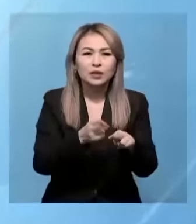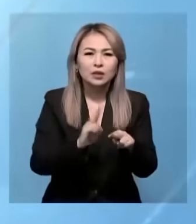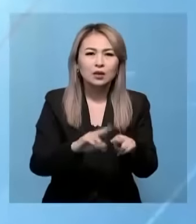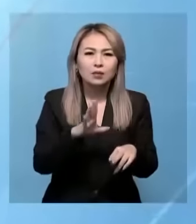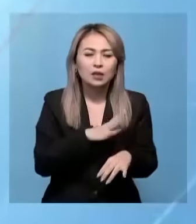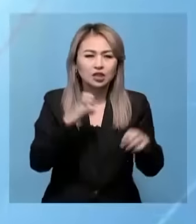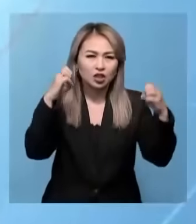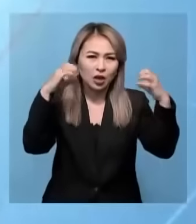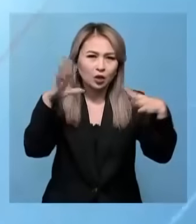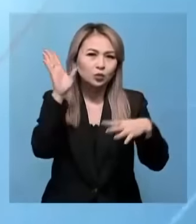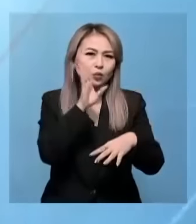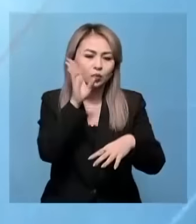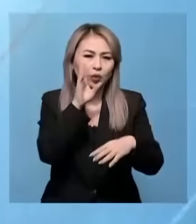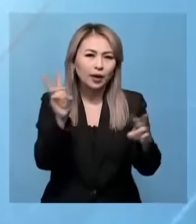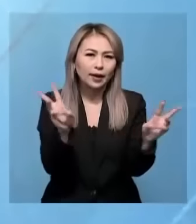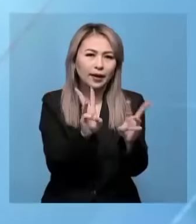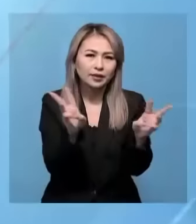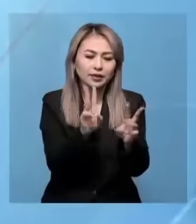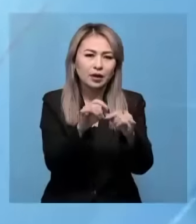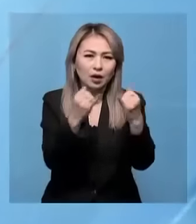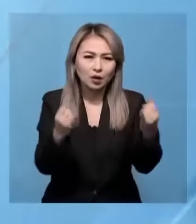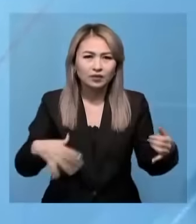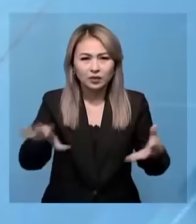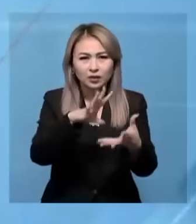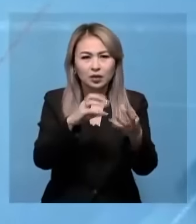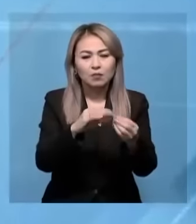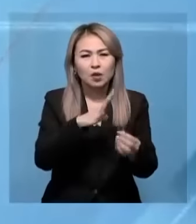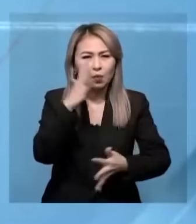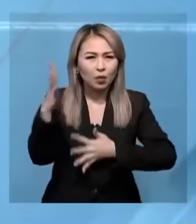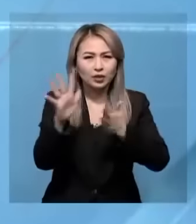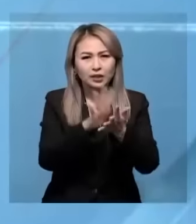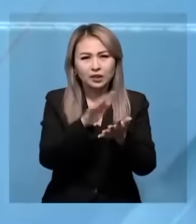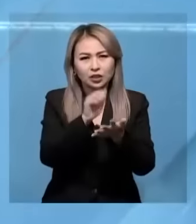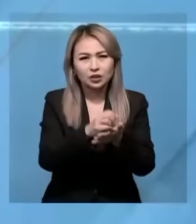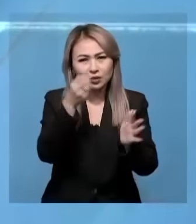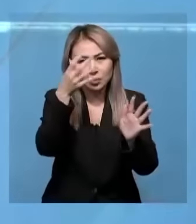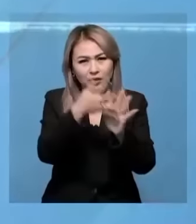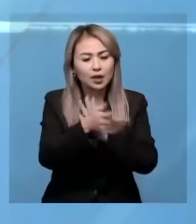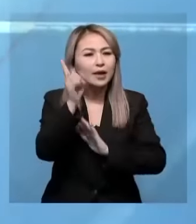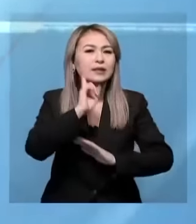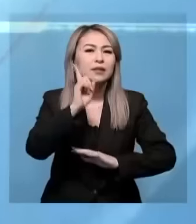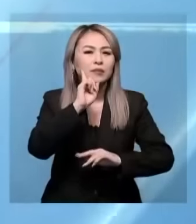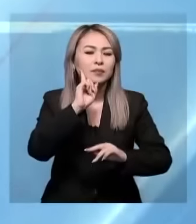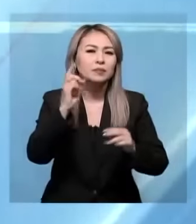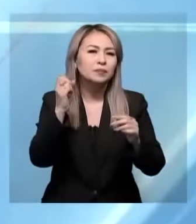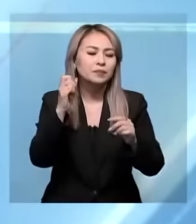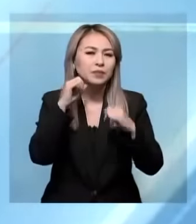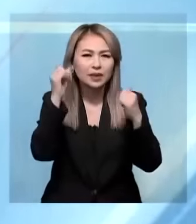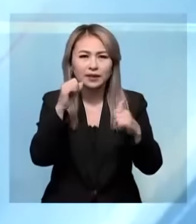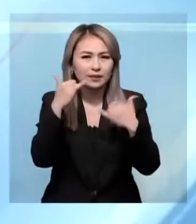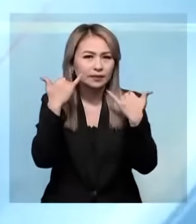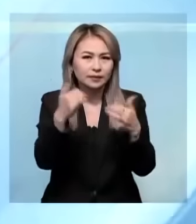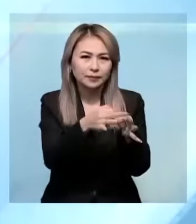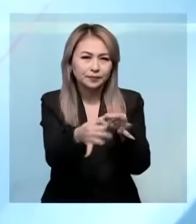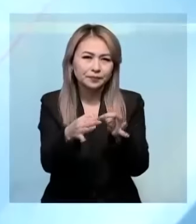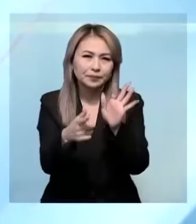жағдай қалыптасқан. Жарық, су, газ желілерінен де ақау анықталды. Боран салдарынан келген шығын көлемі әзірге белгісіз. Қазір аймақ